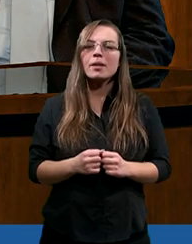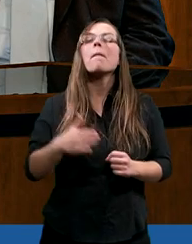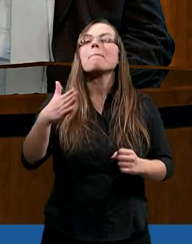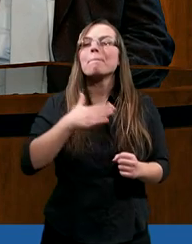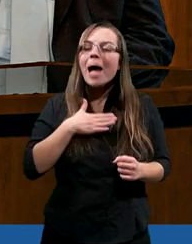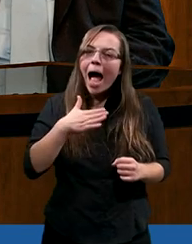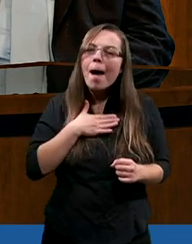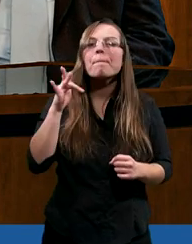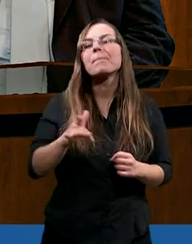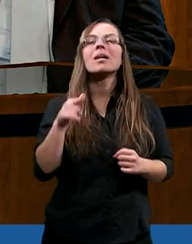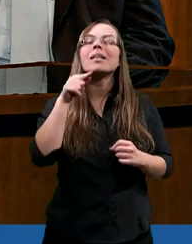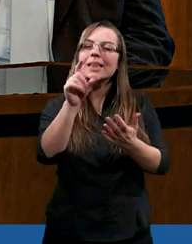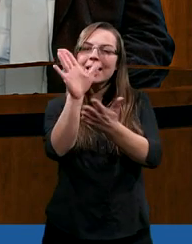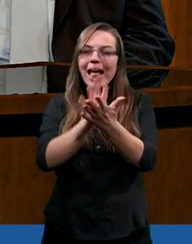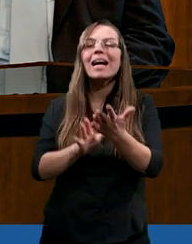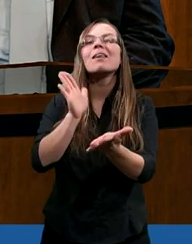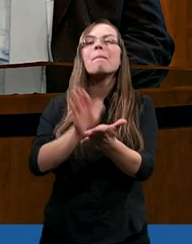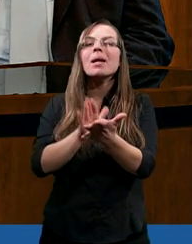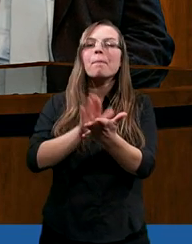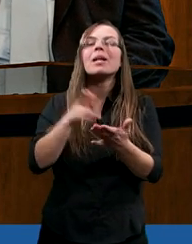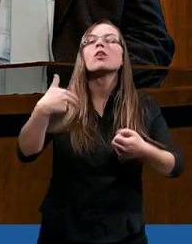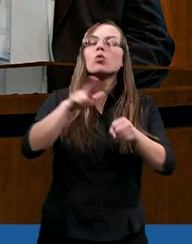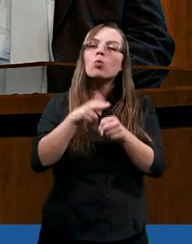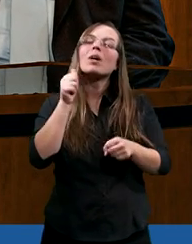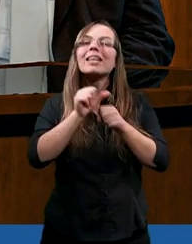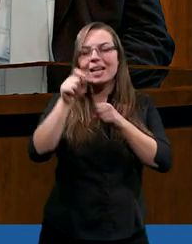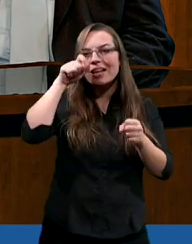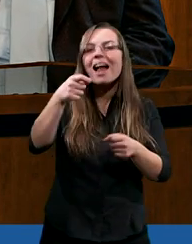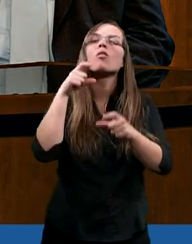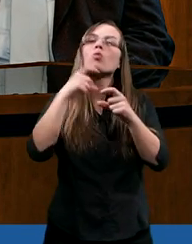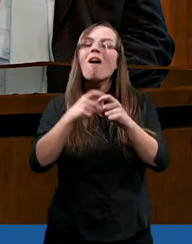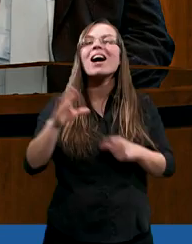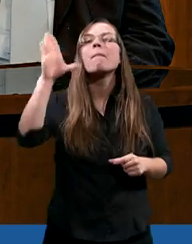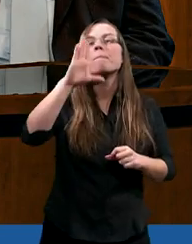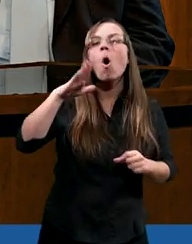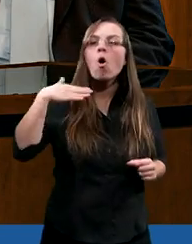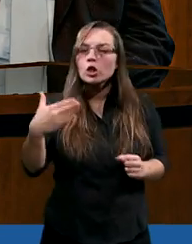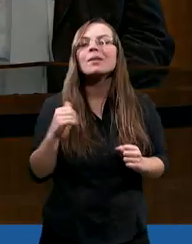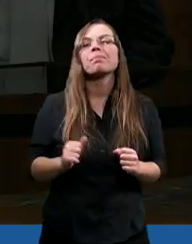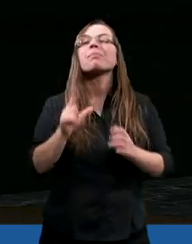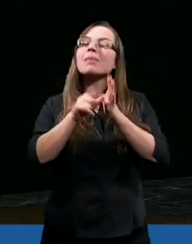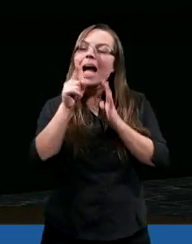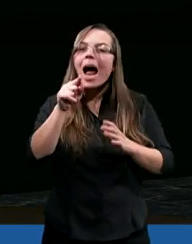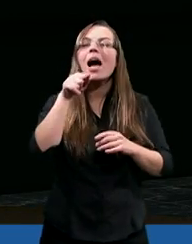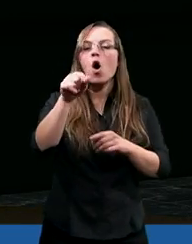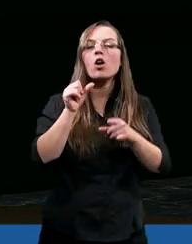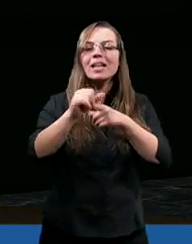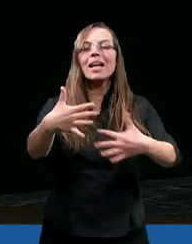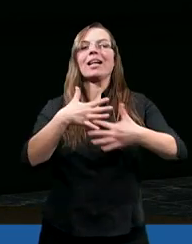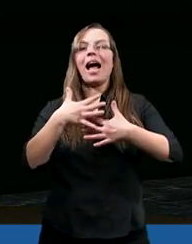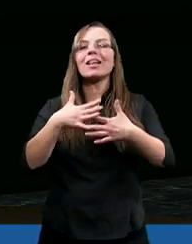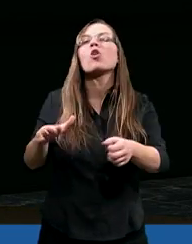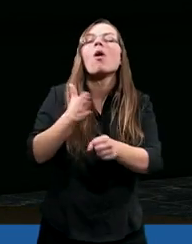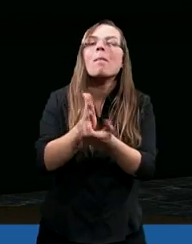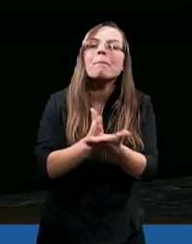Mamy tekst biblijny, który jest nazywany Słowem Bożym, ale on jest natchniony przez